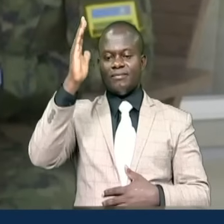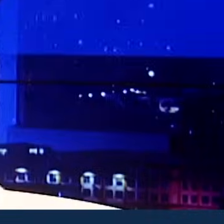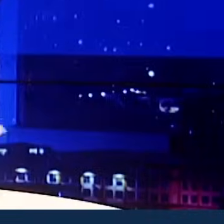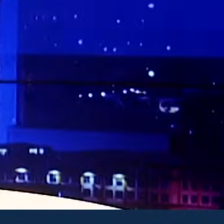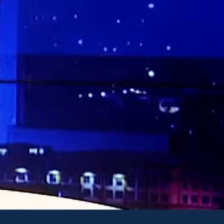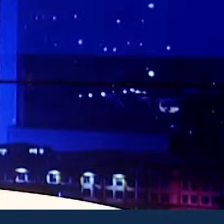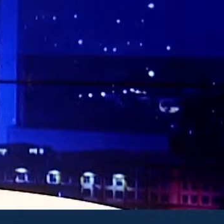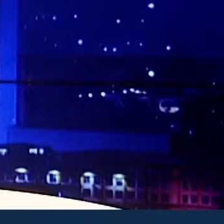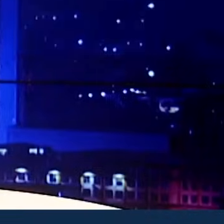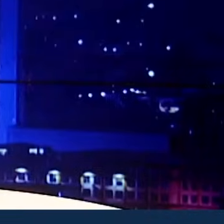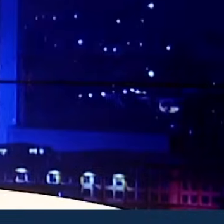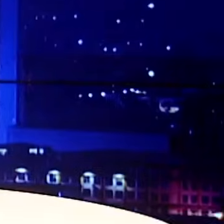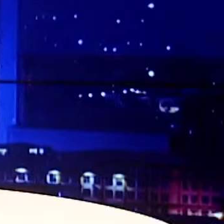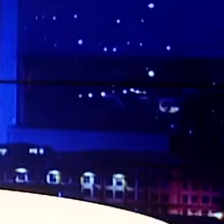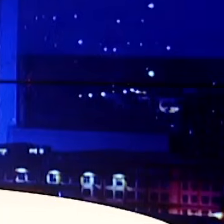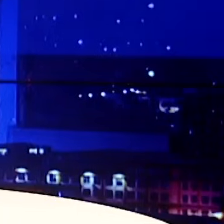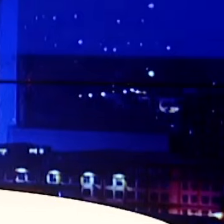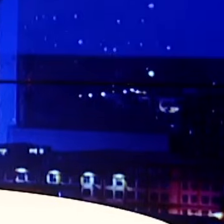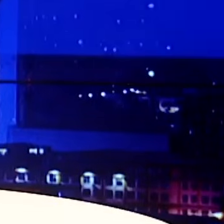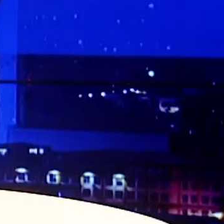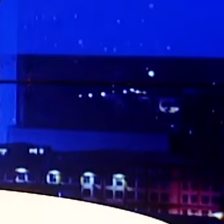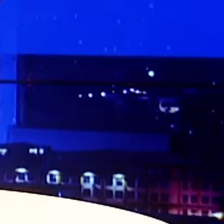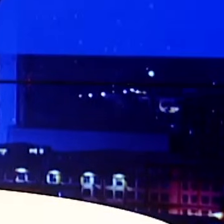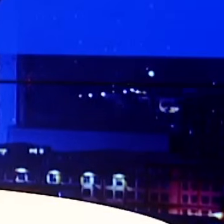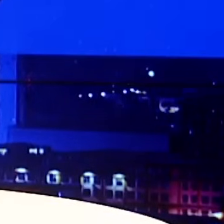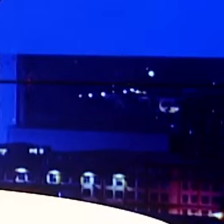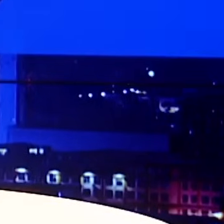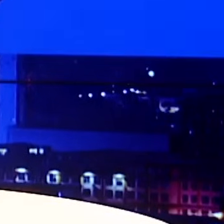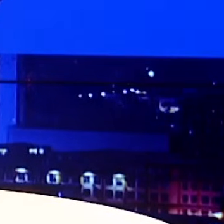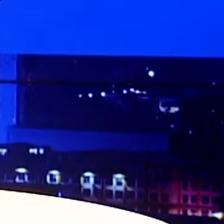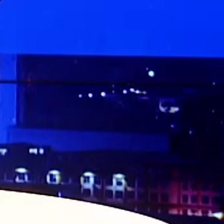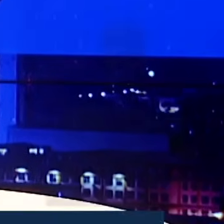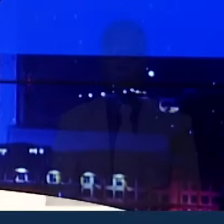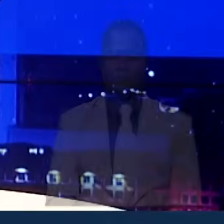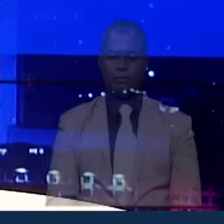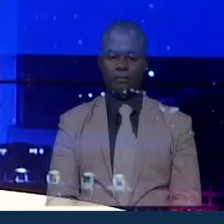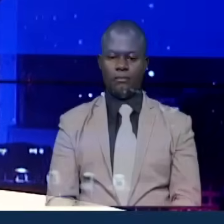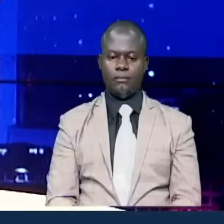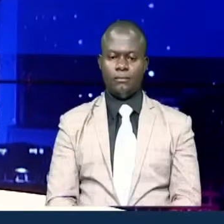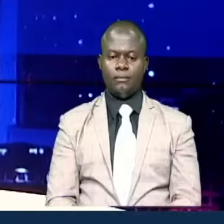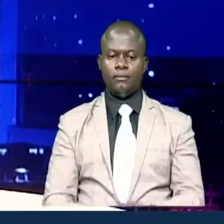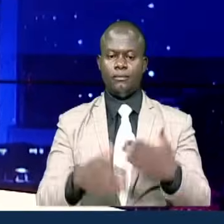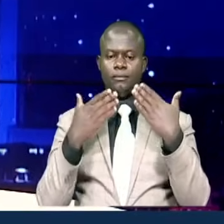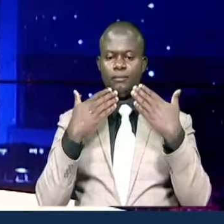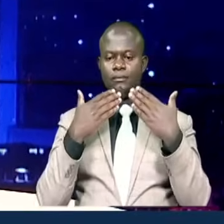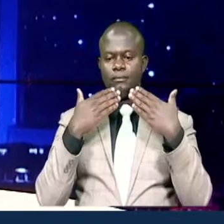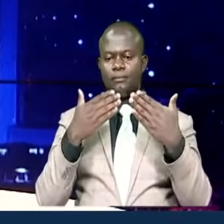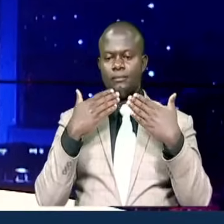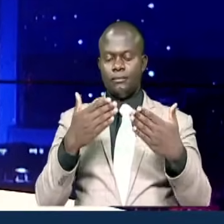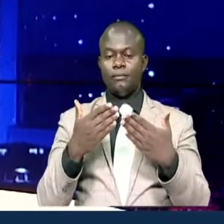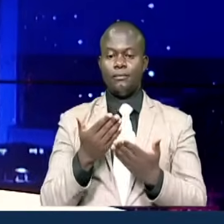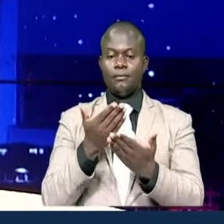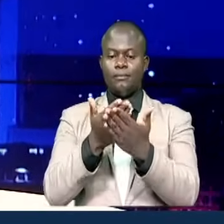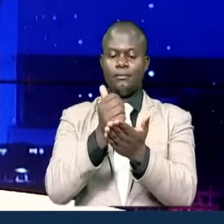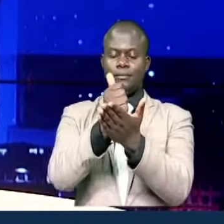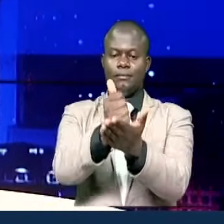cyane. Dusoreje abakuru twari twateguriye hamwe na ekipe yose yafashe kugeza aya makuru. Turabashimiye n'abakuru nabagejeho